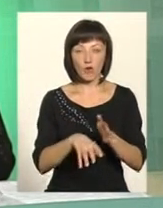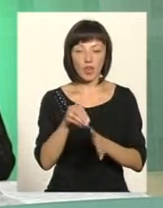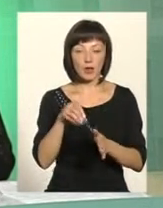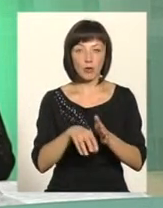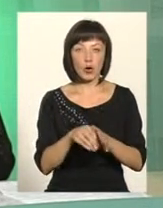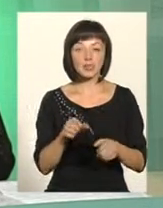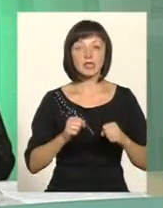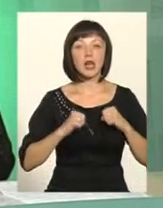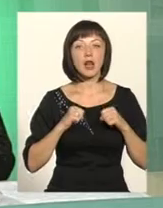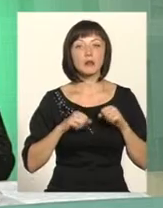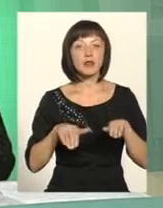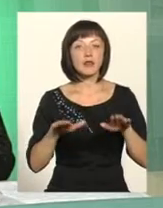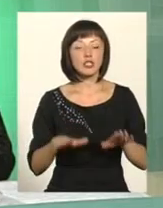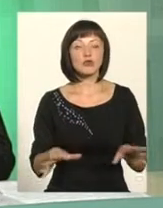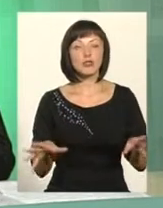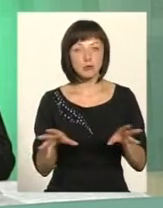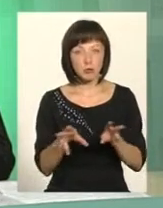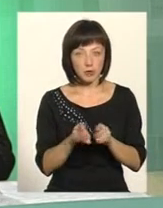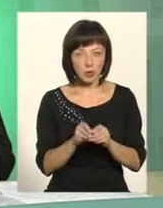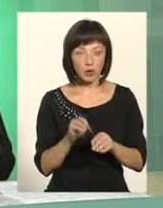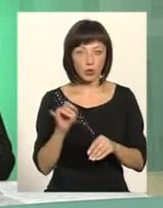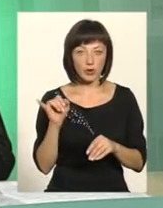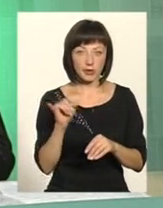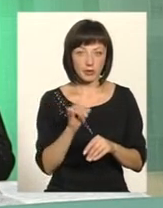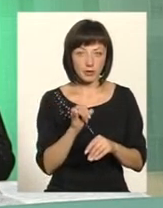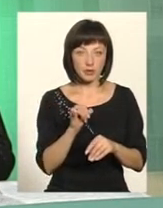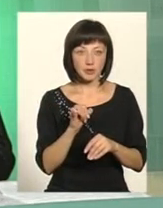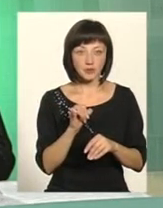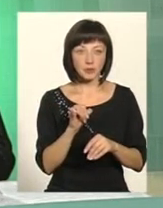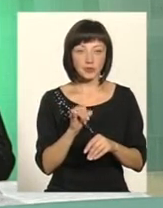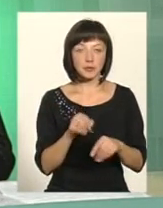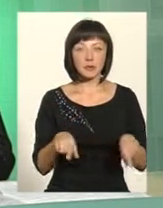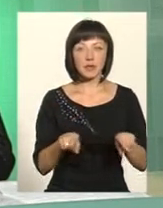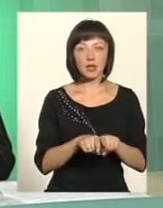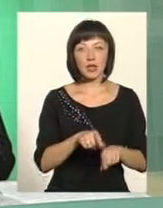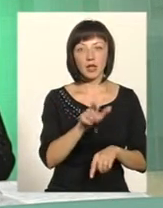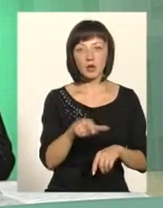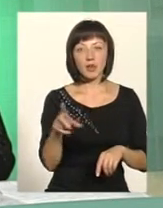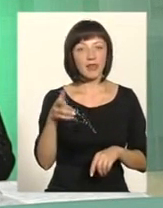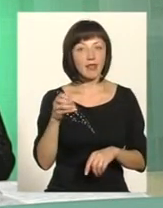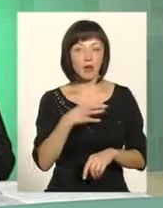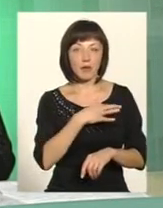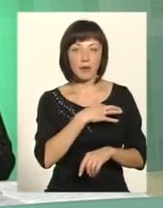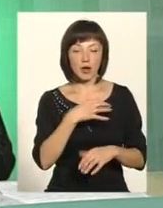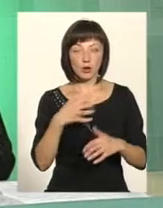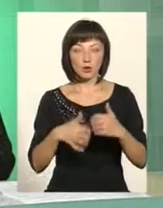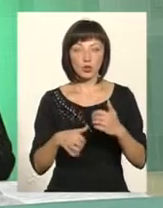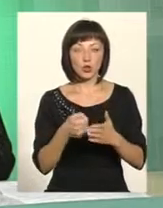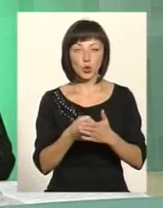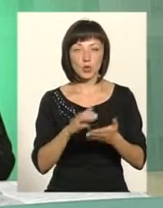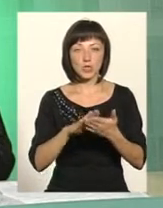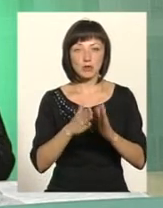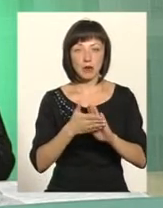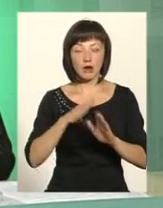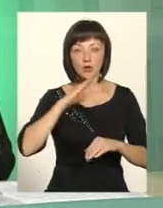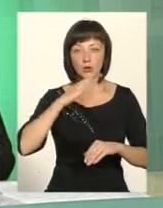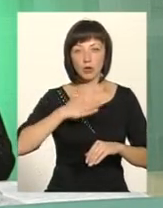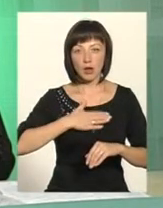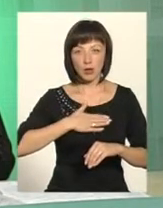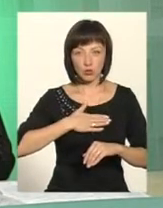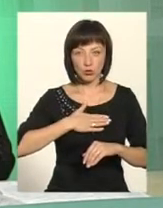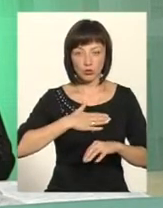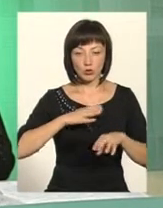вирішувати спільно і за рахунок от таких, скажімо, людей, які не байдужі до стану нашого, не байдужі до